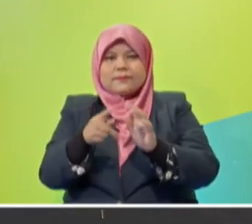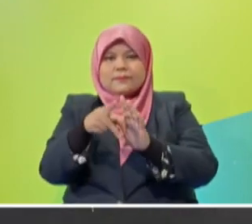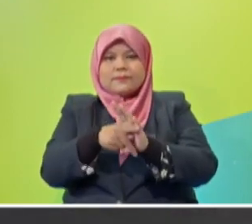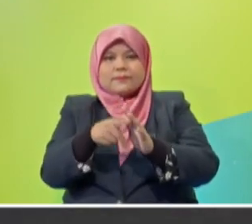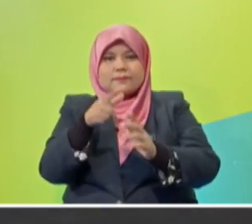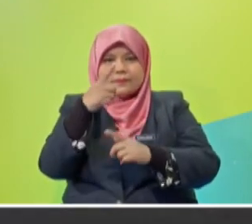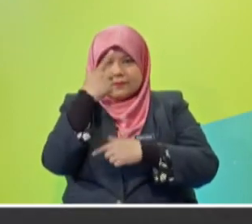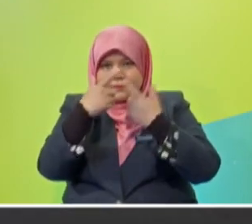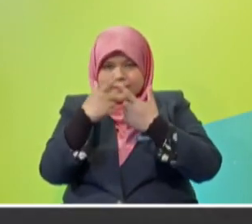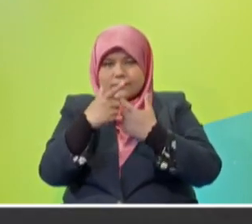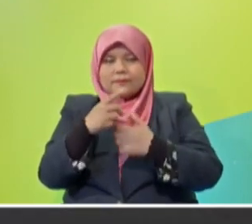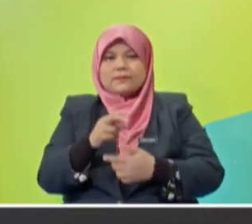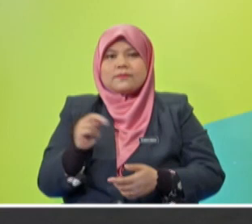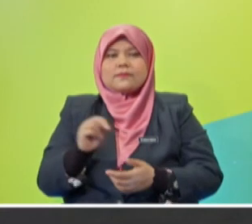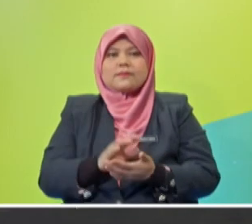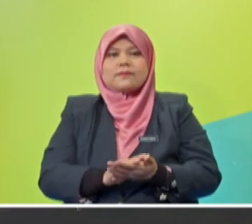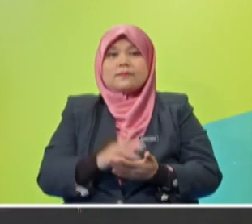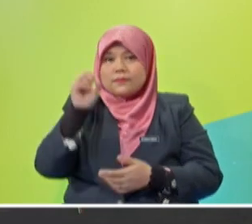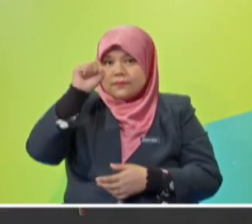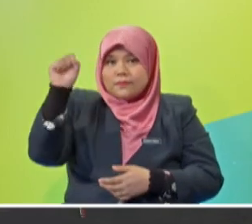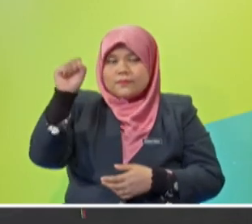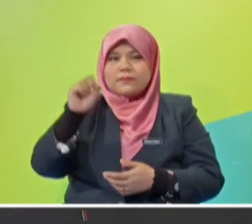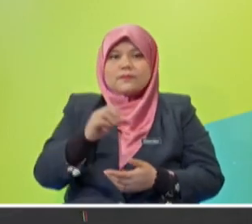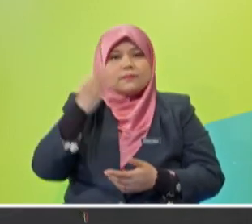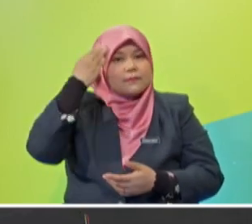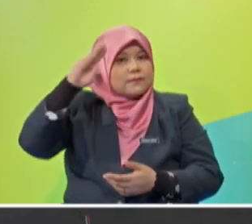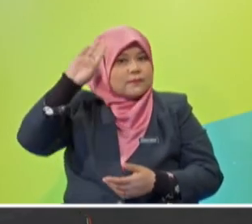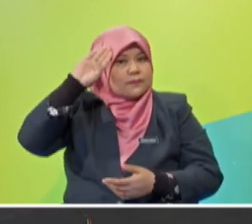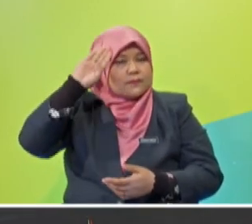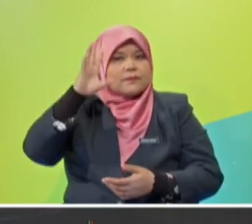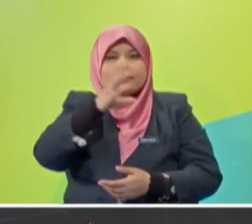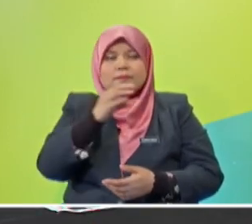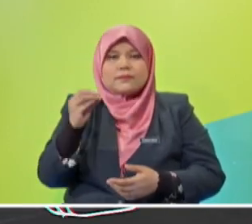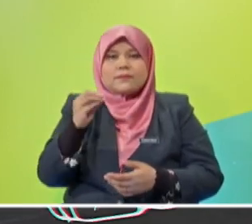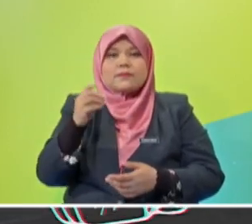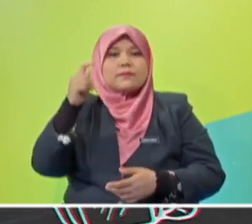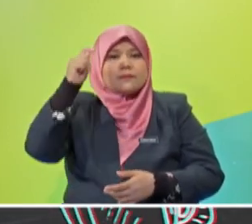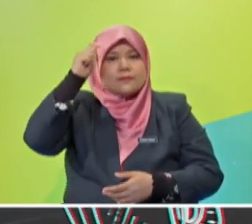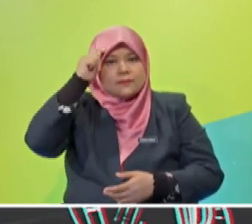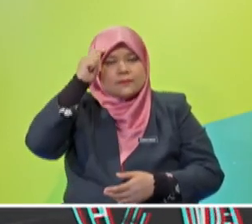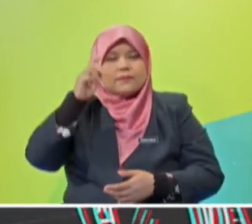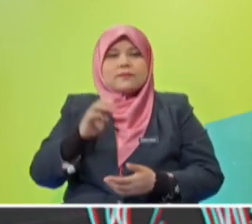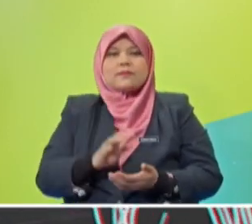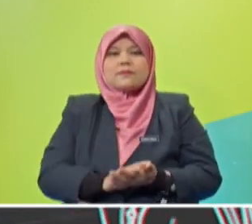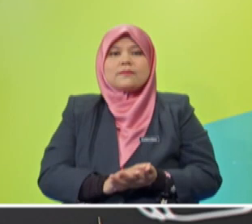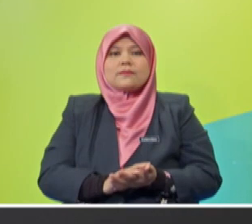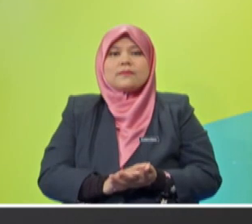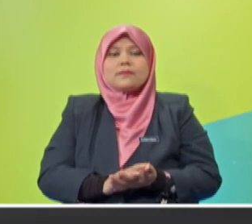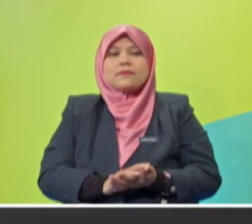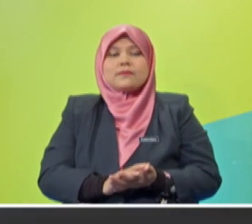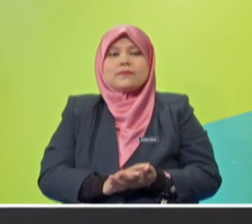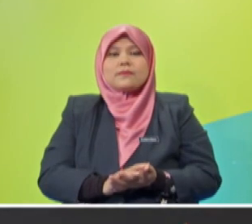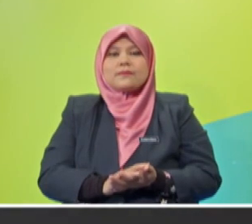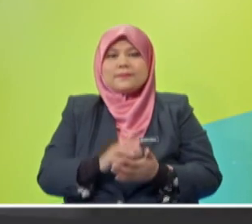di Kundasang Sabah, Gua Kelam Perlis dan juga di Pulau Redang Terengganu. Termasuklah jawapan Alia tadi.